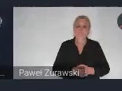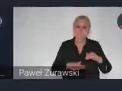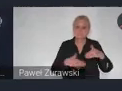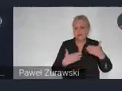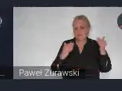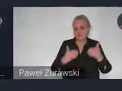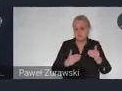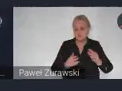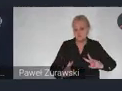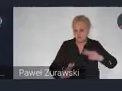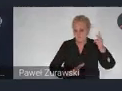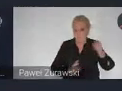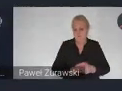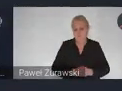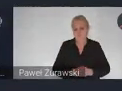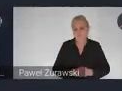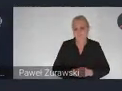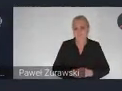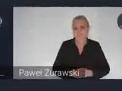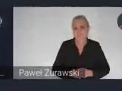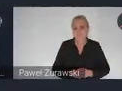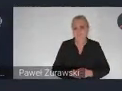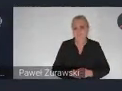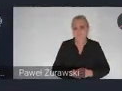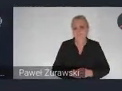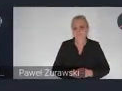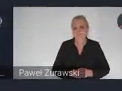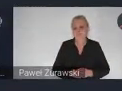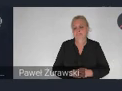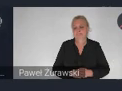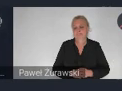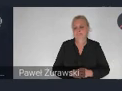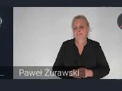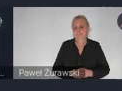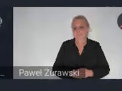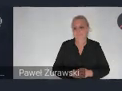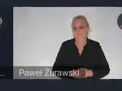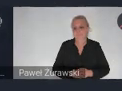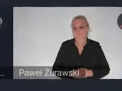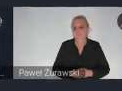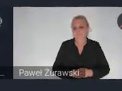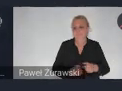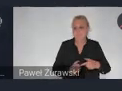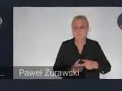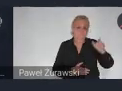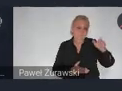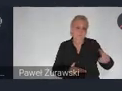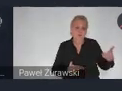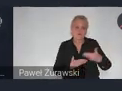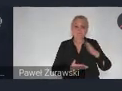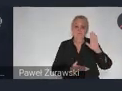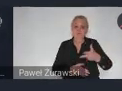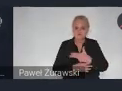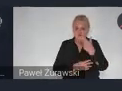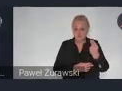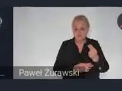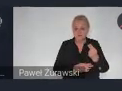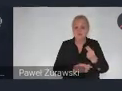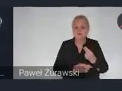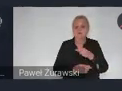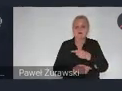możliwość odwołania i oferent ma na to 3 dni od dnia